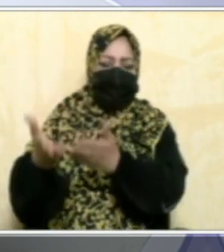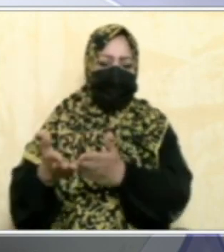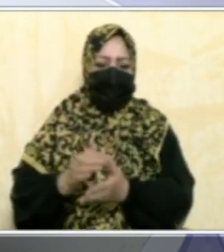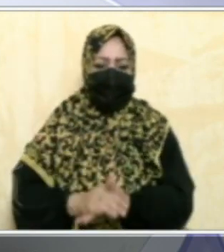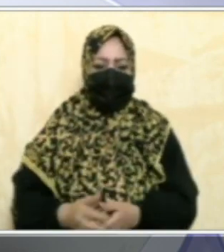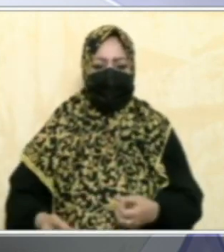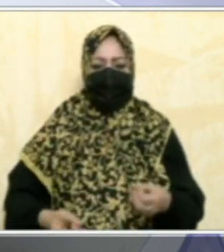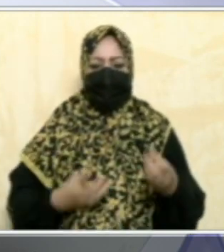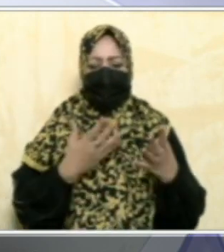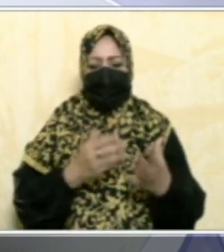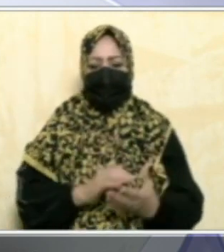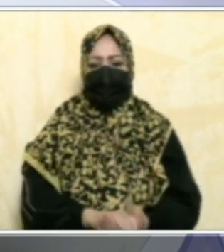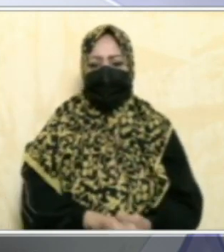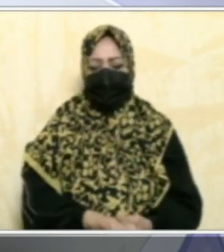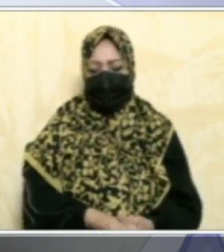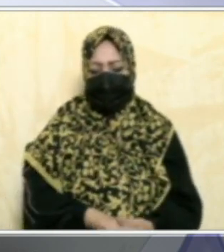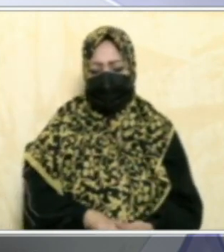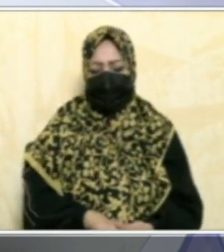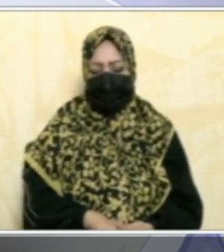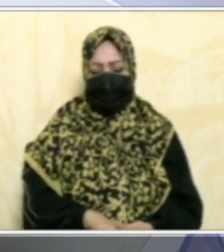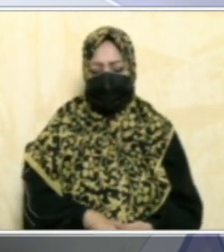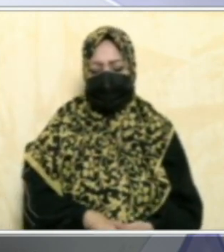الاخت ام محمد من طرابلس.